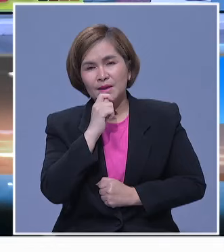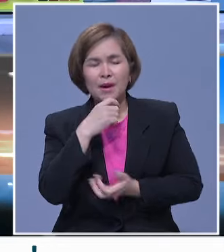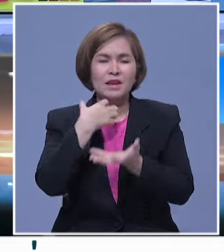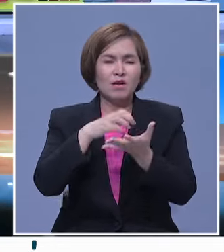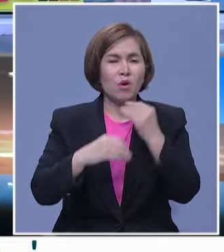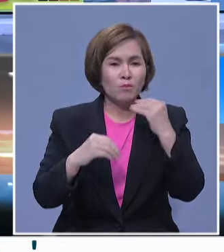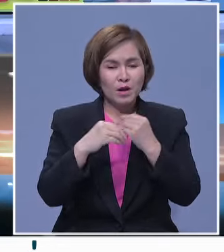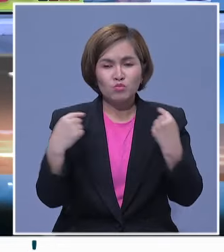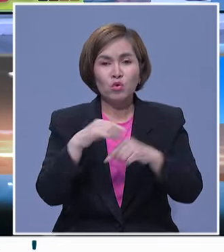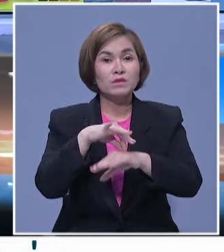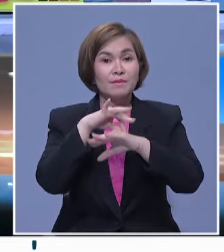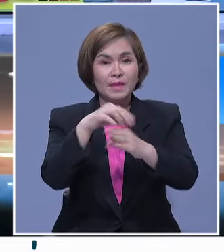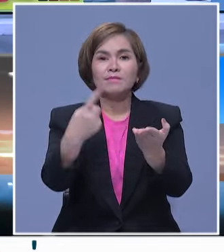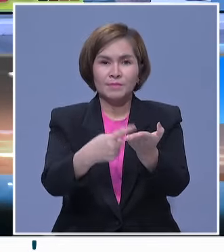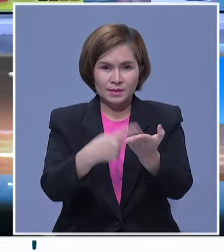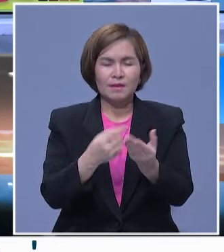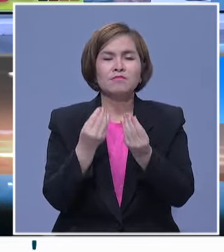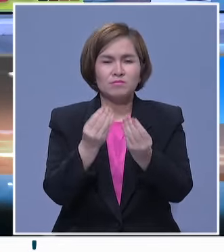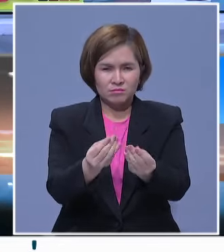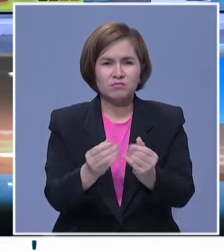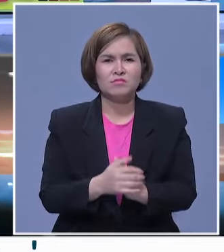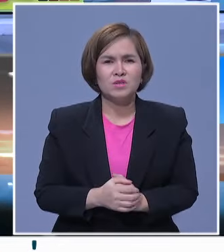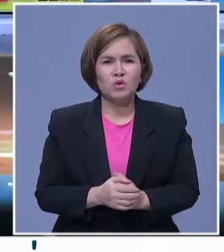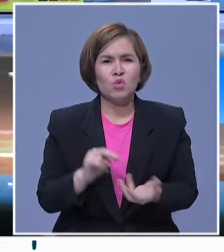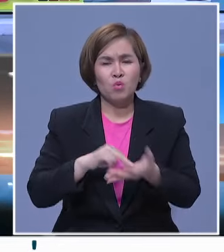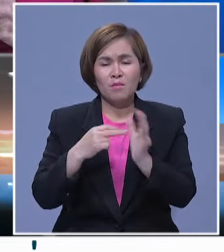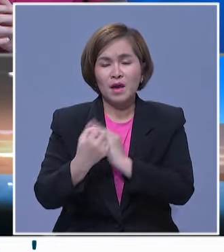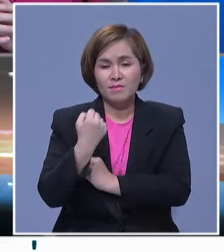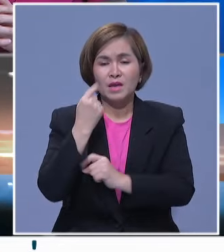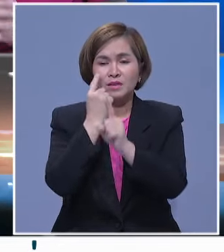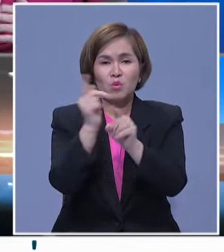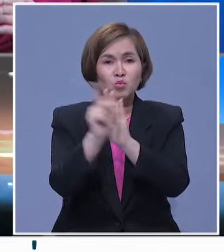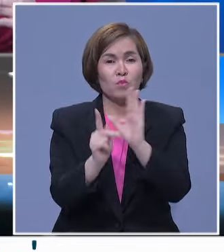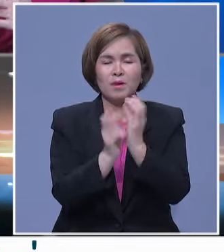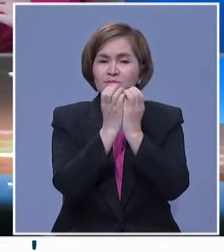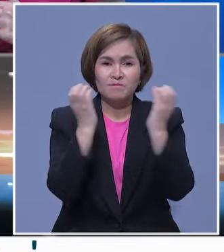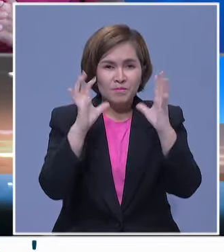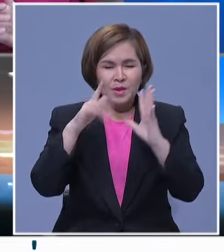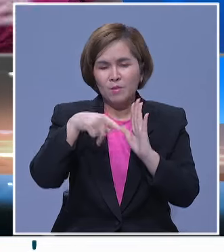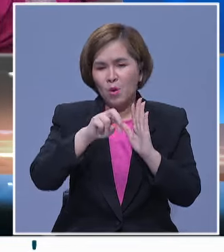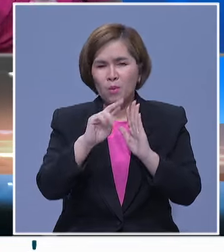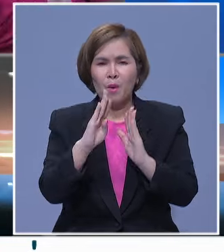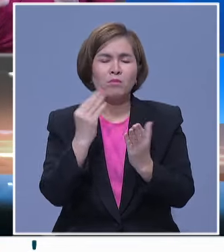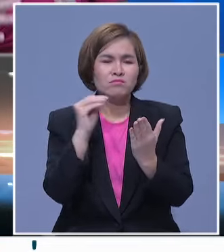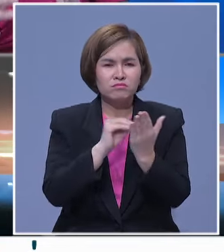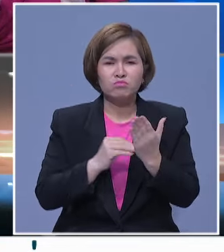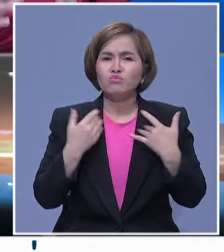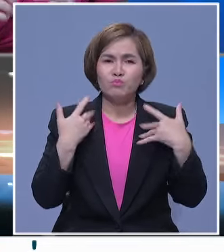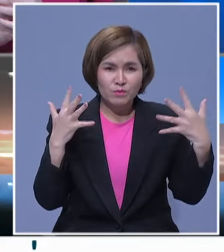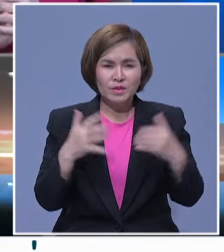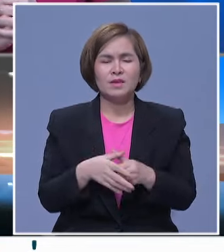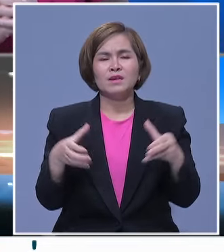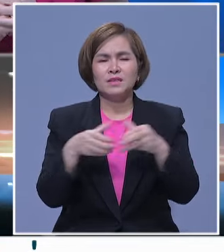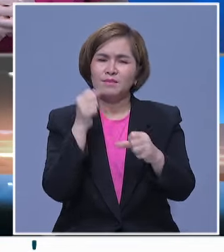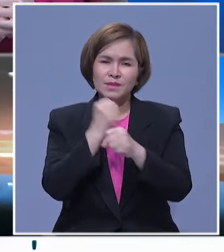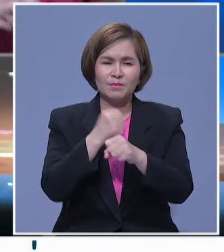ตั้งที่ปรึกษาเนี่ยการแต่งตั้งลักษณะเนี้ยไม่ได้อาศัยอำนาจตามรัฐธรรมนูญหรือว่าพรบประกอบรัฐธรรมนูญซึ่งการแต่งตั้งคณะทำ